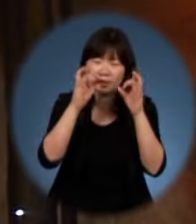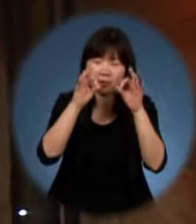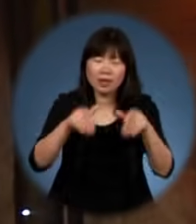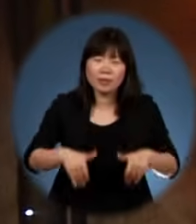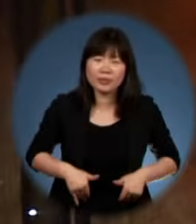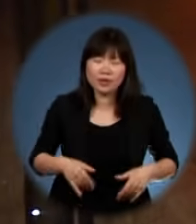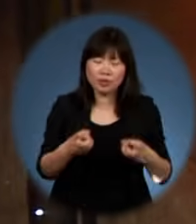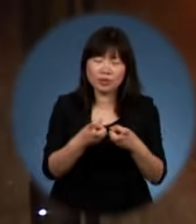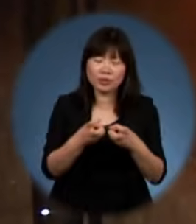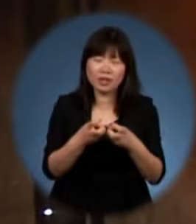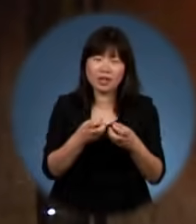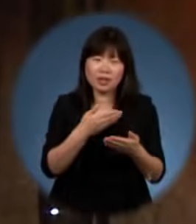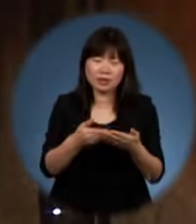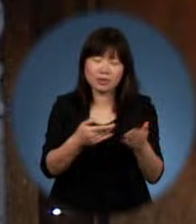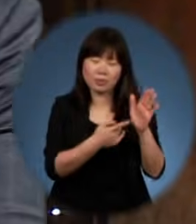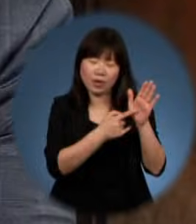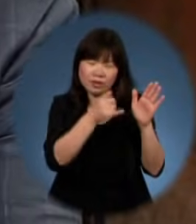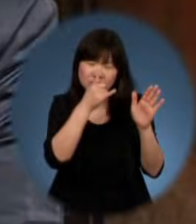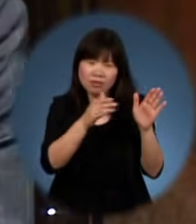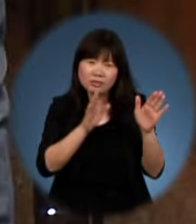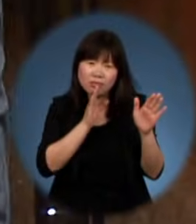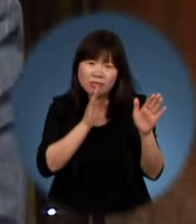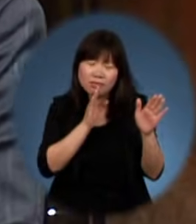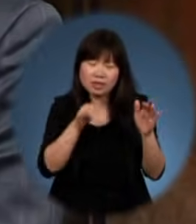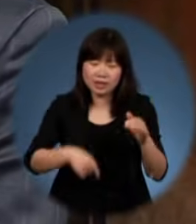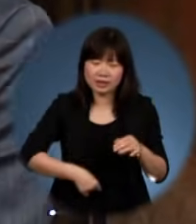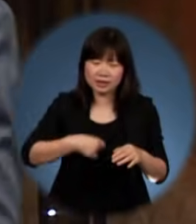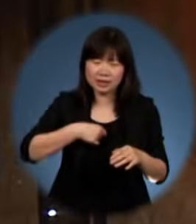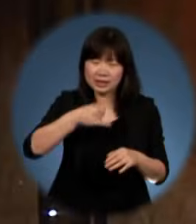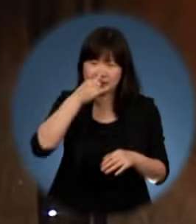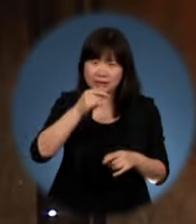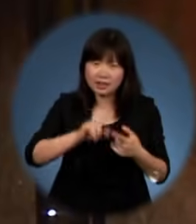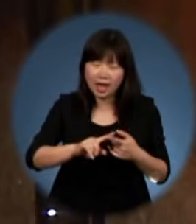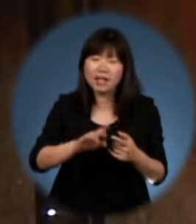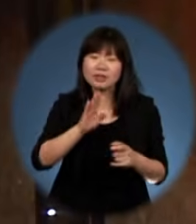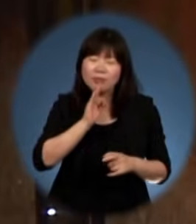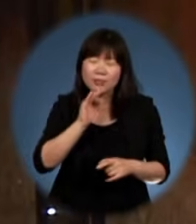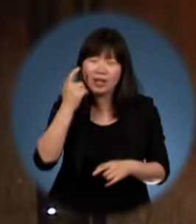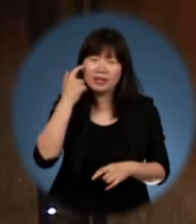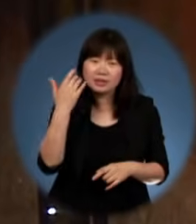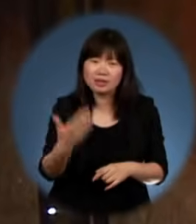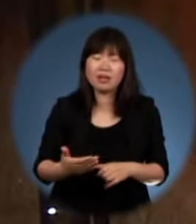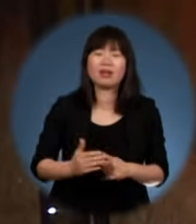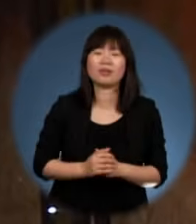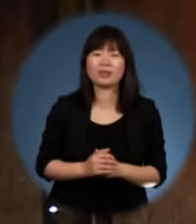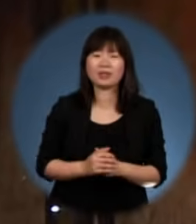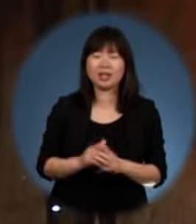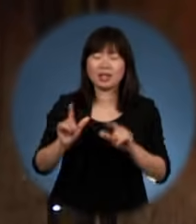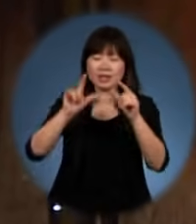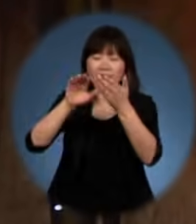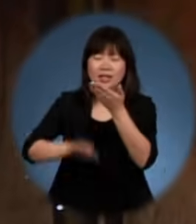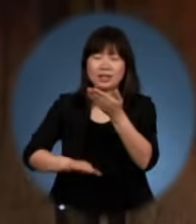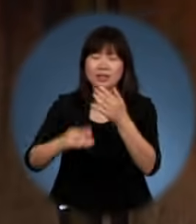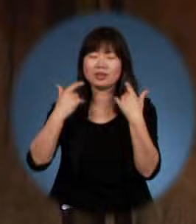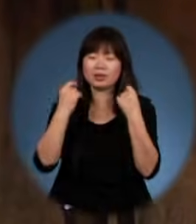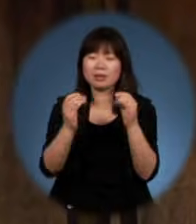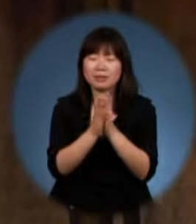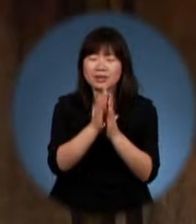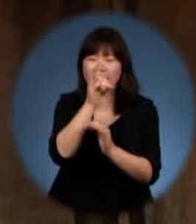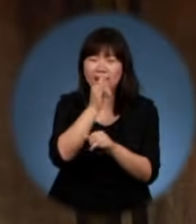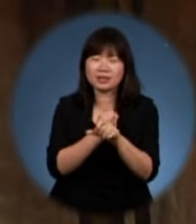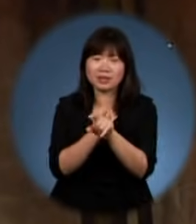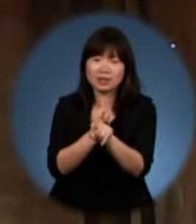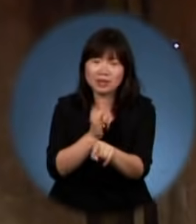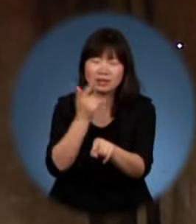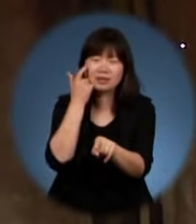어떻게 묘사된 것이 과연 진실 된 것인가 참인가 에 태양 아래서도 예전이 빛나는 것인가에